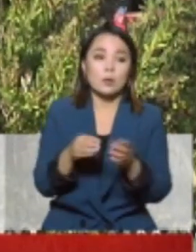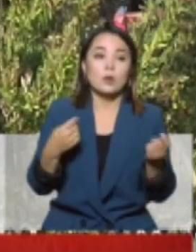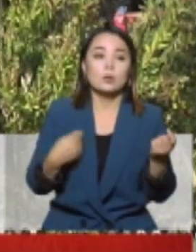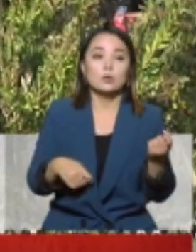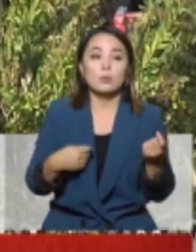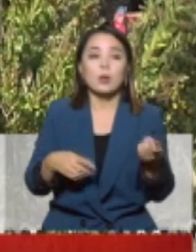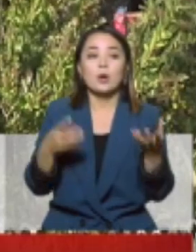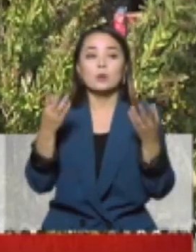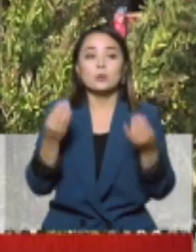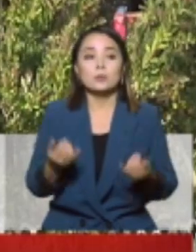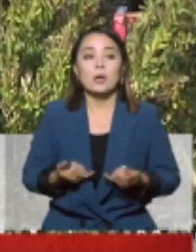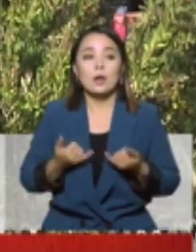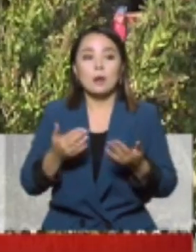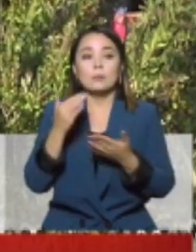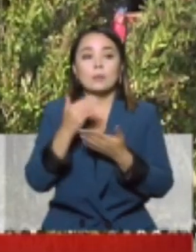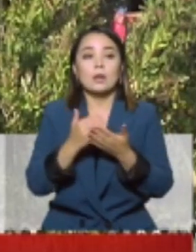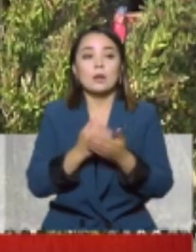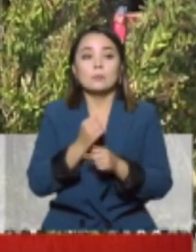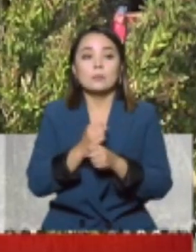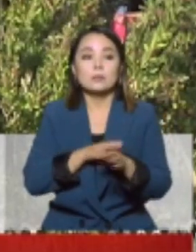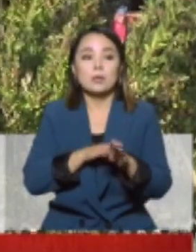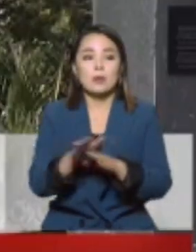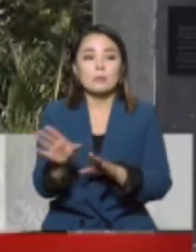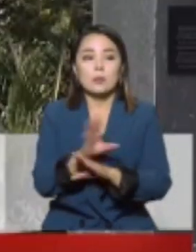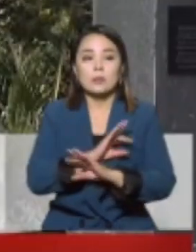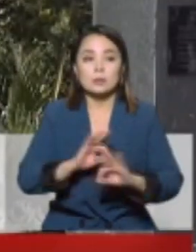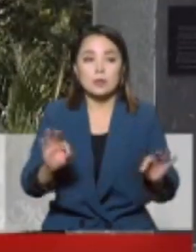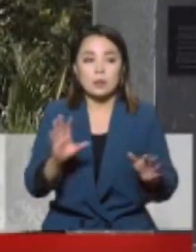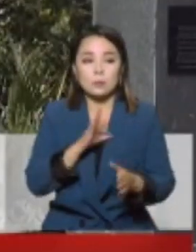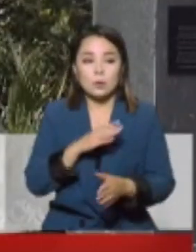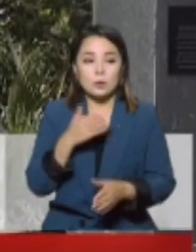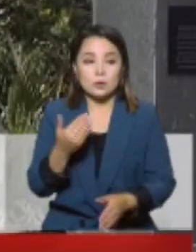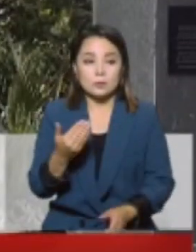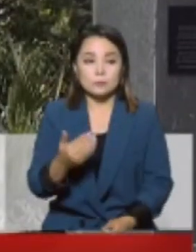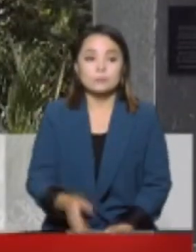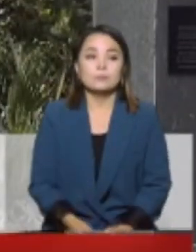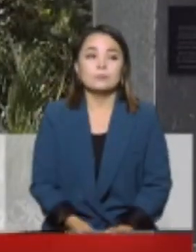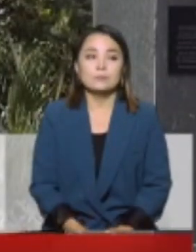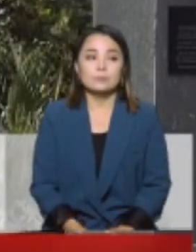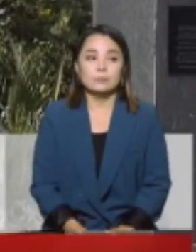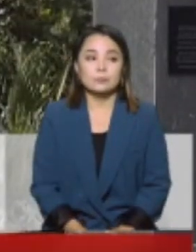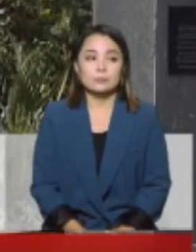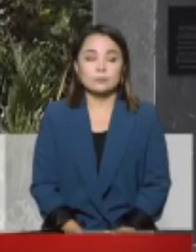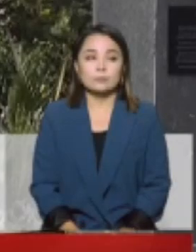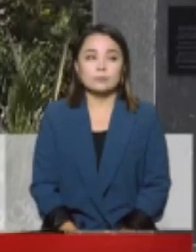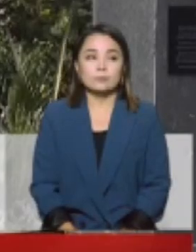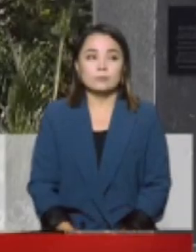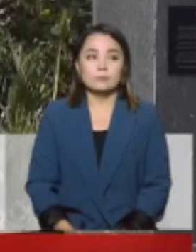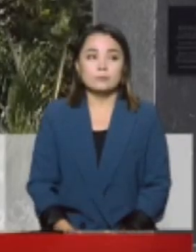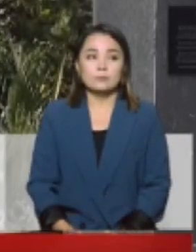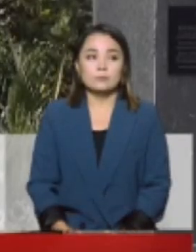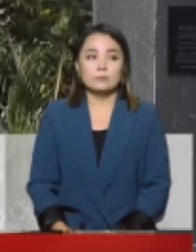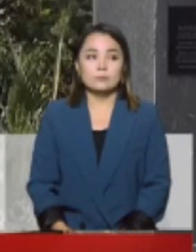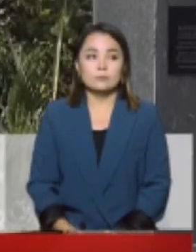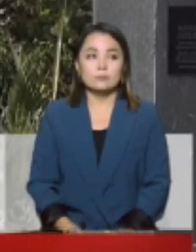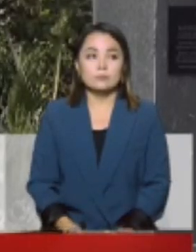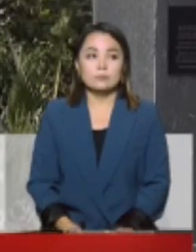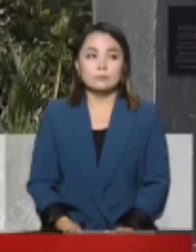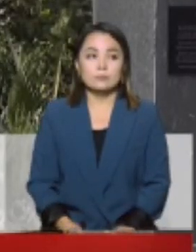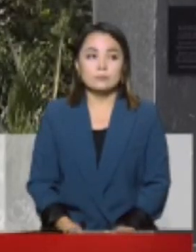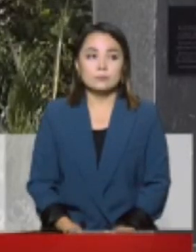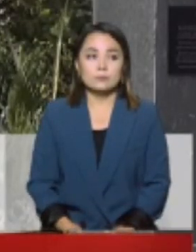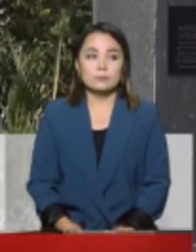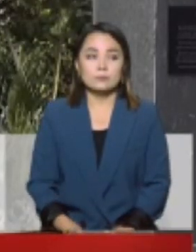günü programa casadık. Bercaksı oldu. Biz alısı yüksek de İstanbul'da, Türkiye'de yüksek de akındı